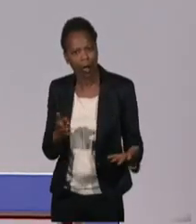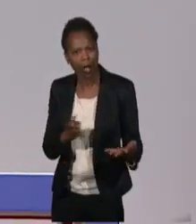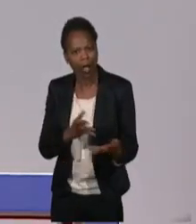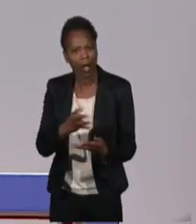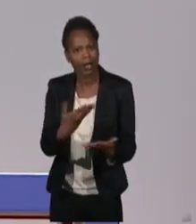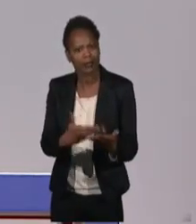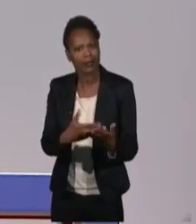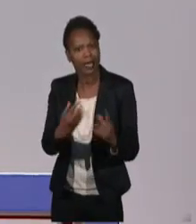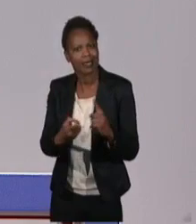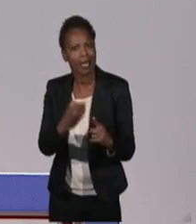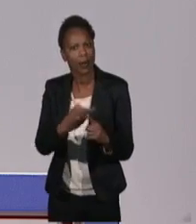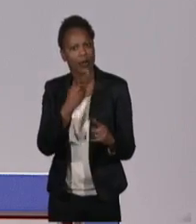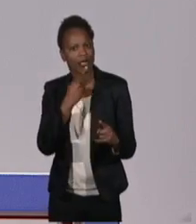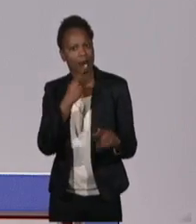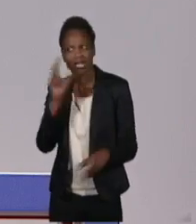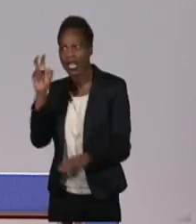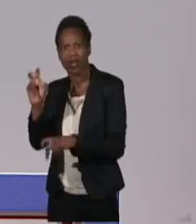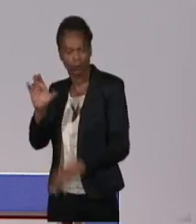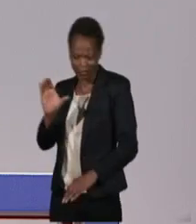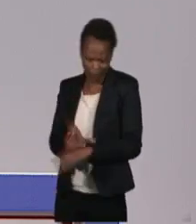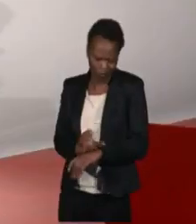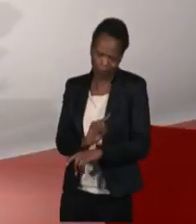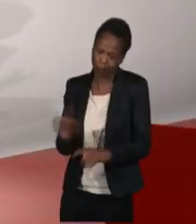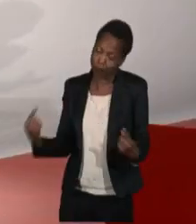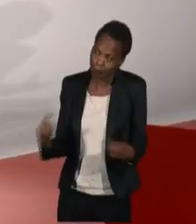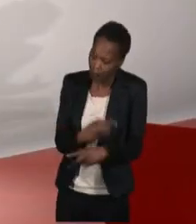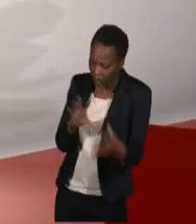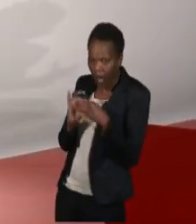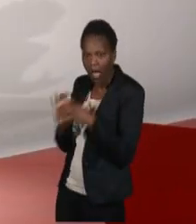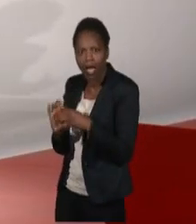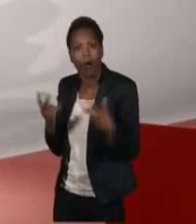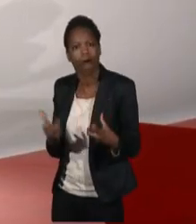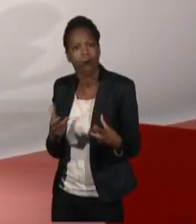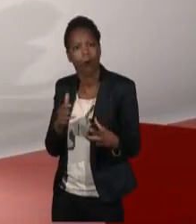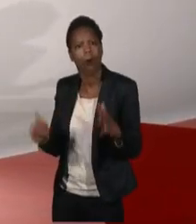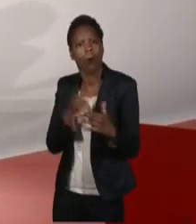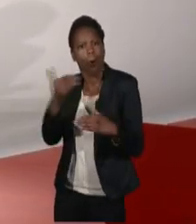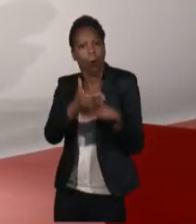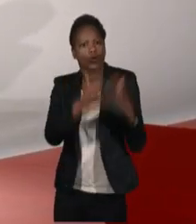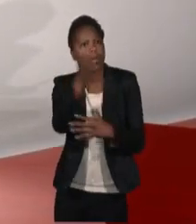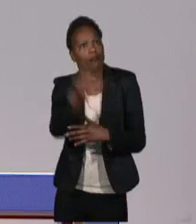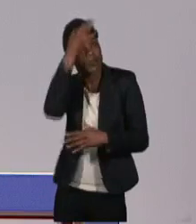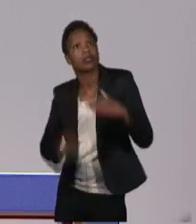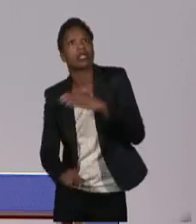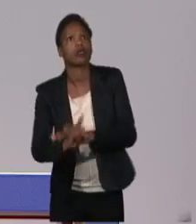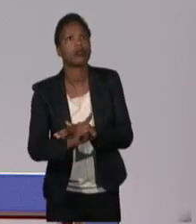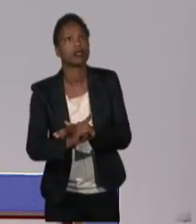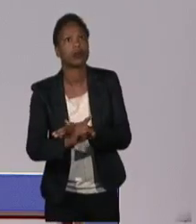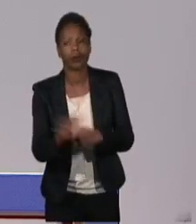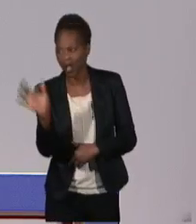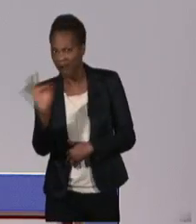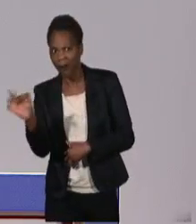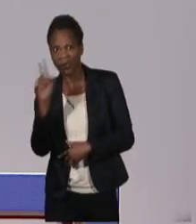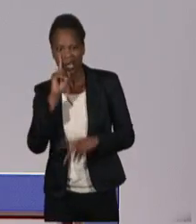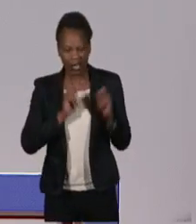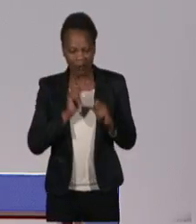qui n'est pas l'ennemi de l'écologie, bien au contraire. Je veux reconstruire la France de l'innovation, pas la France de la